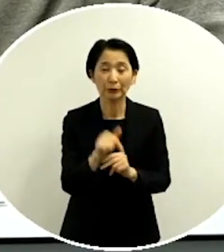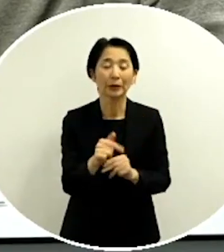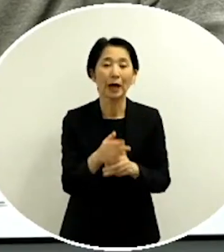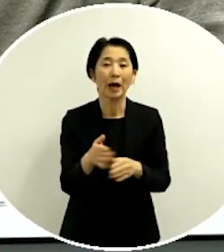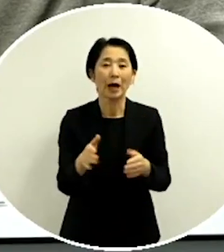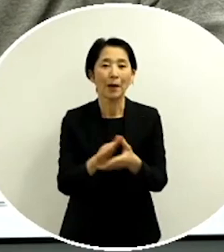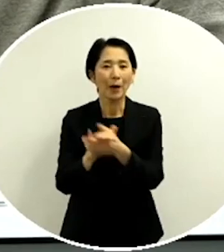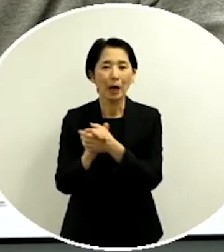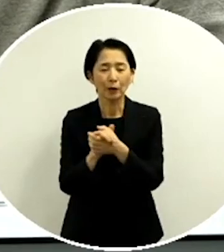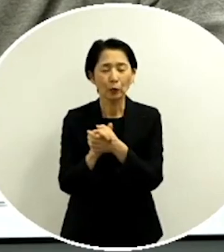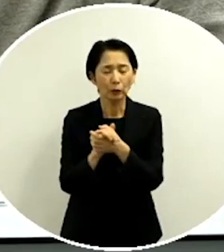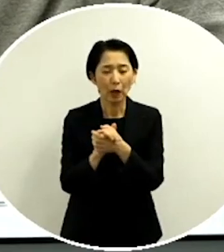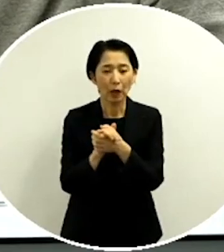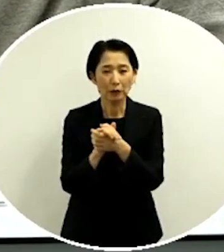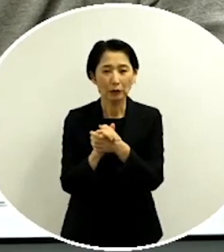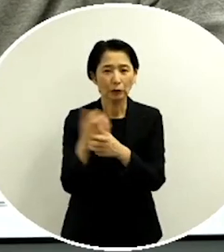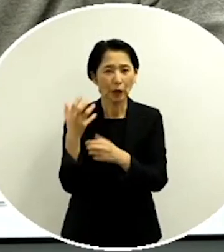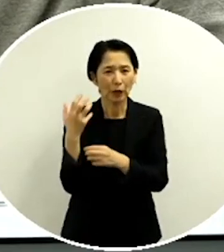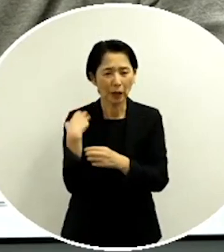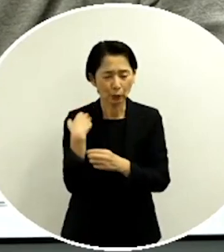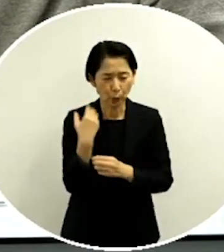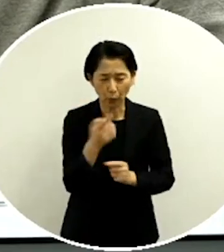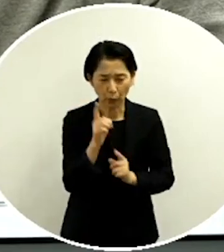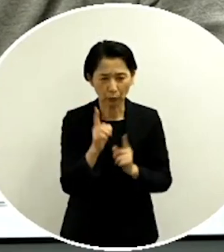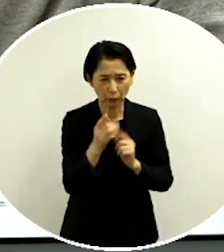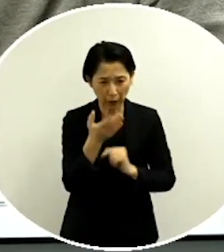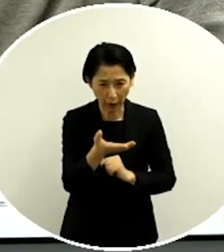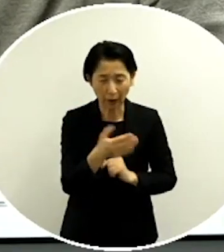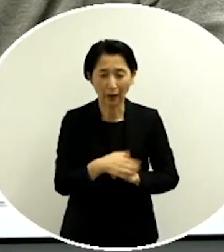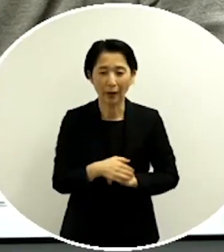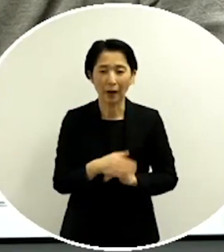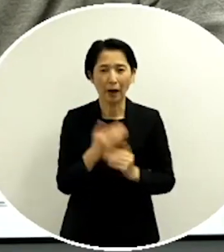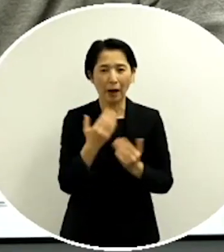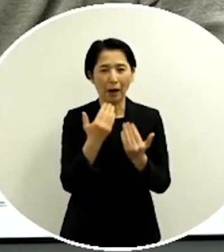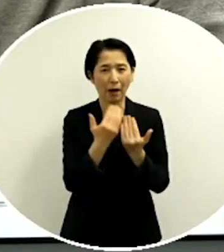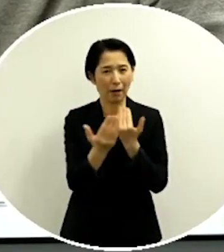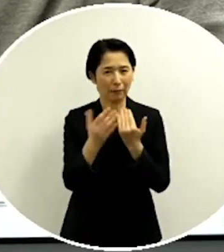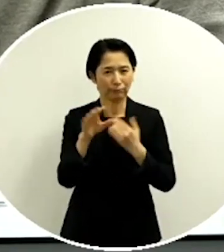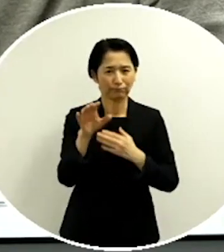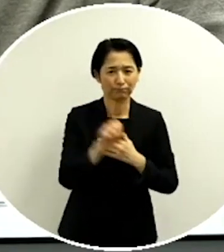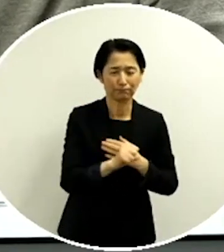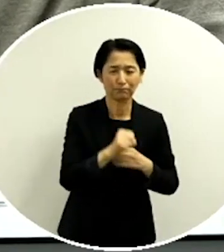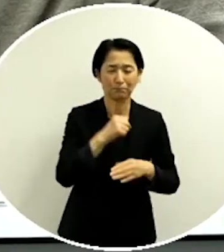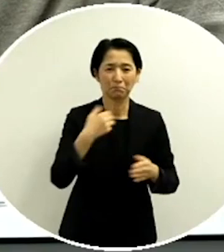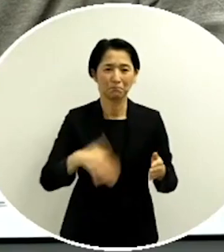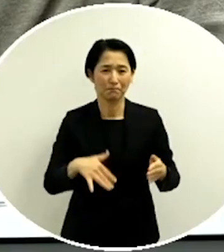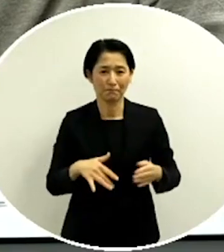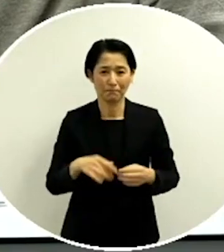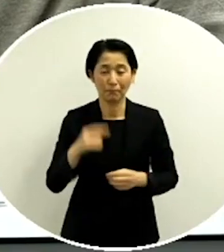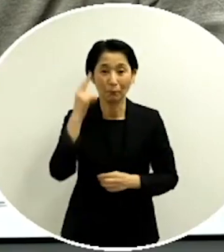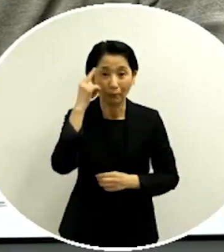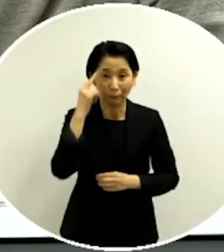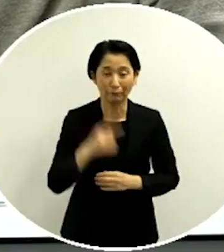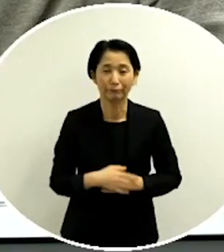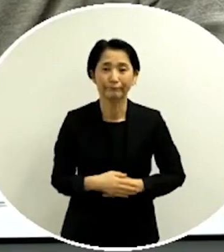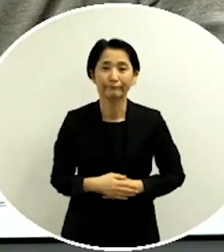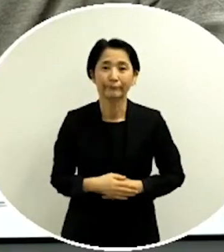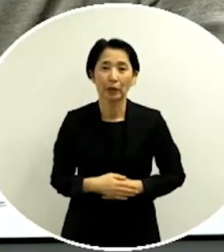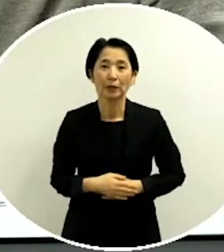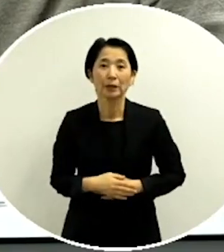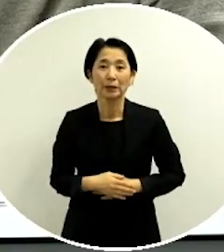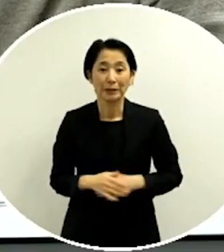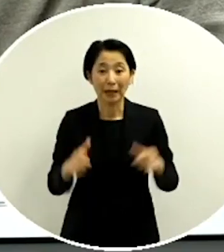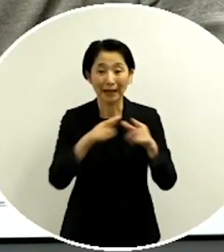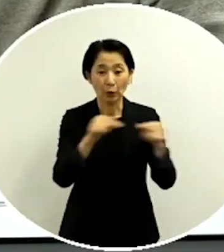のまあ担当している実ははっきり分けてないんじゃないかっていうくらいの話とじゃあそれは